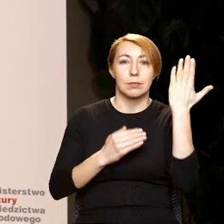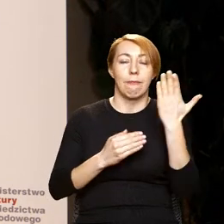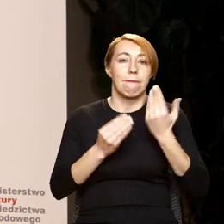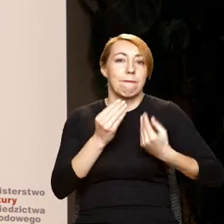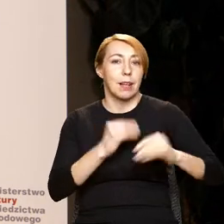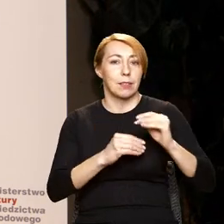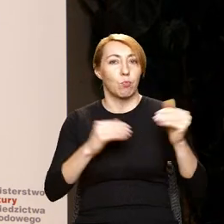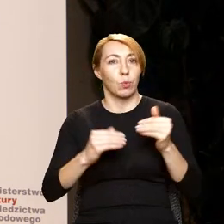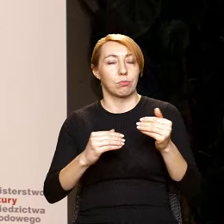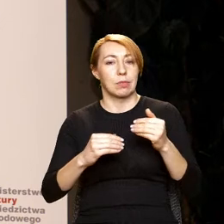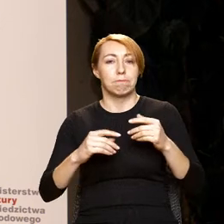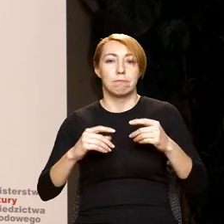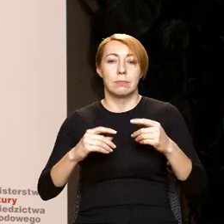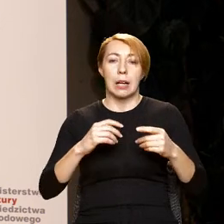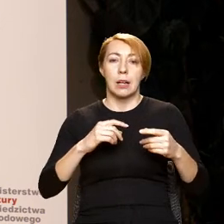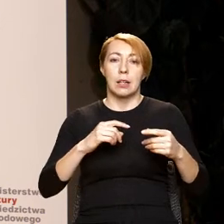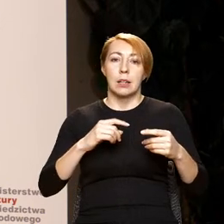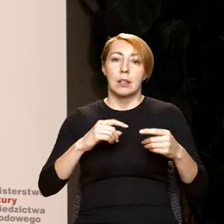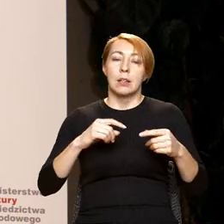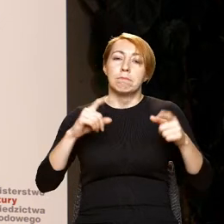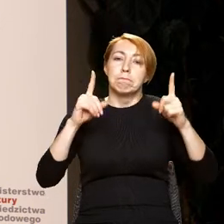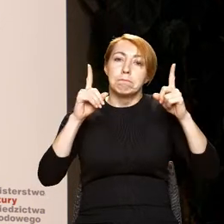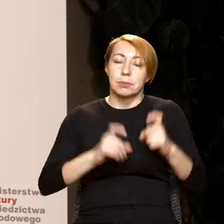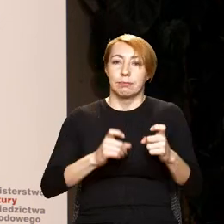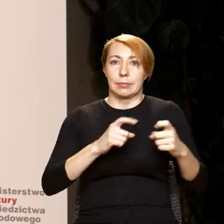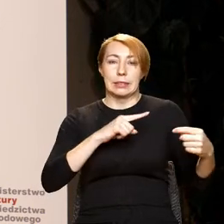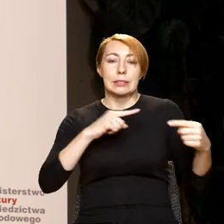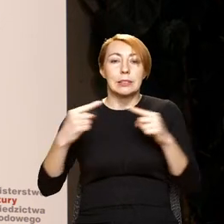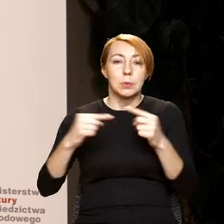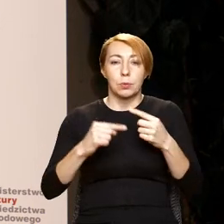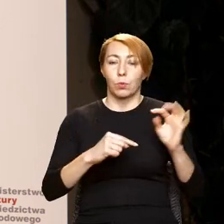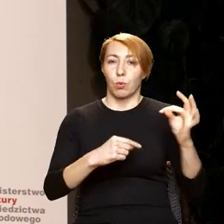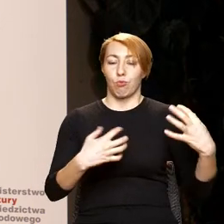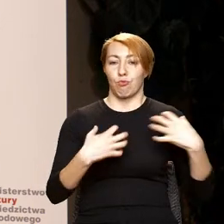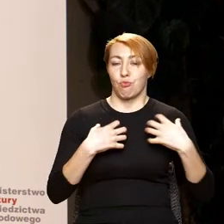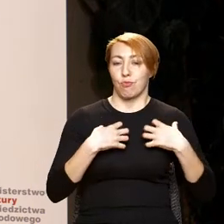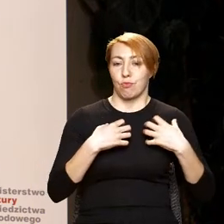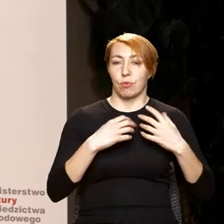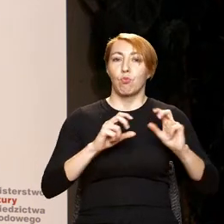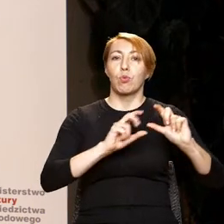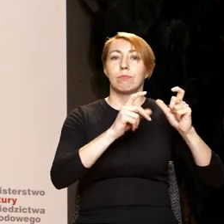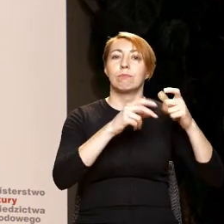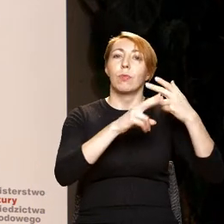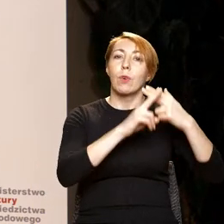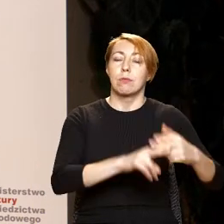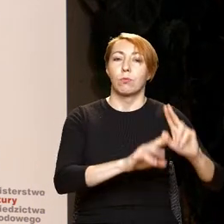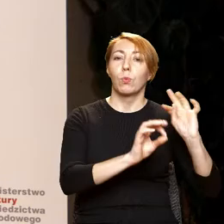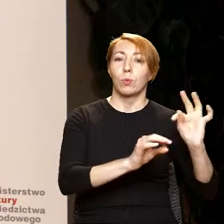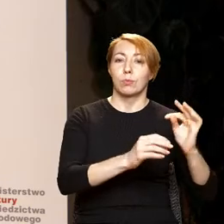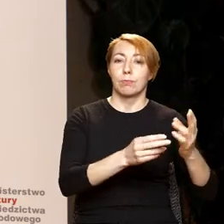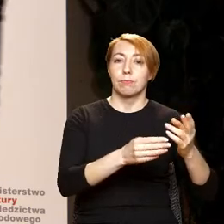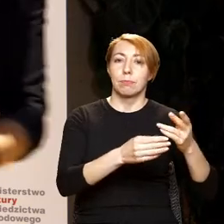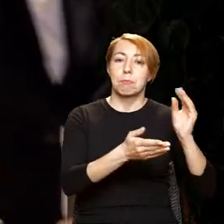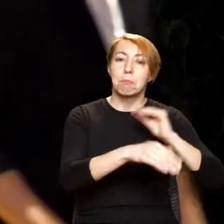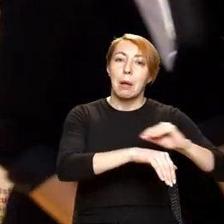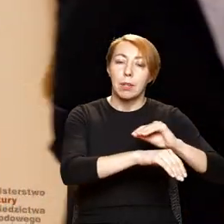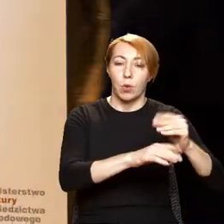zacząć dyskusję na temat życia i dorobku Bronisława Piłsudskiego, który po sobie pozostawił. Dziękuję bardzo.